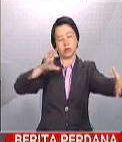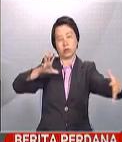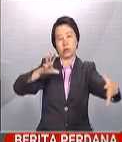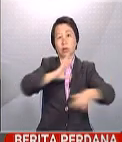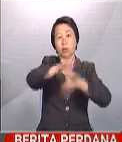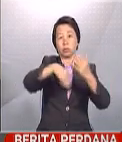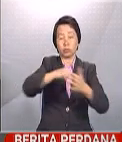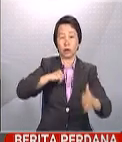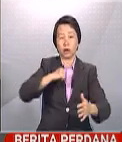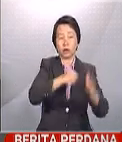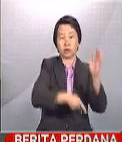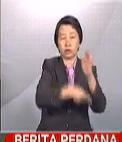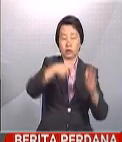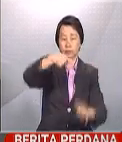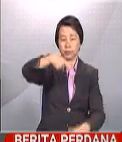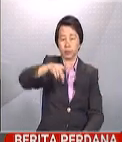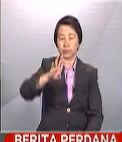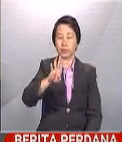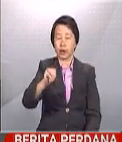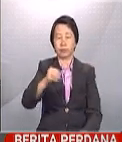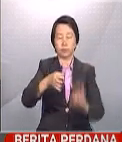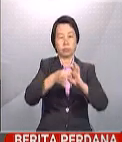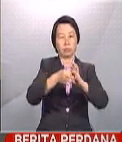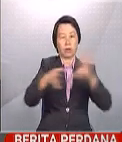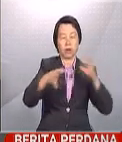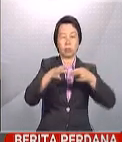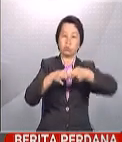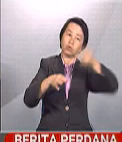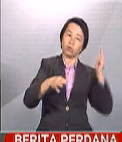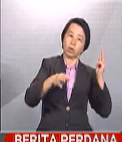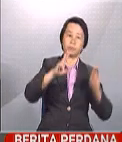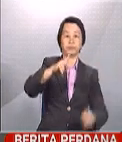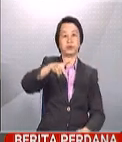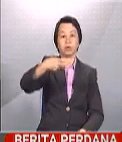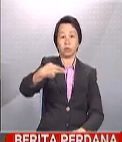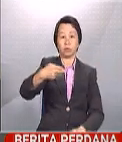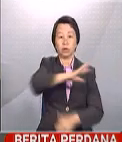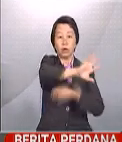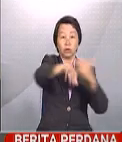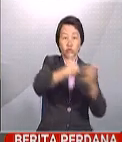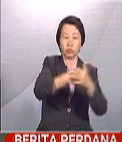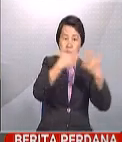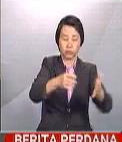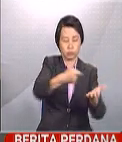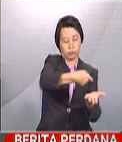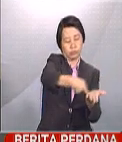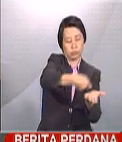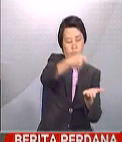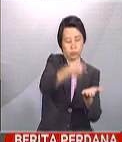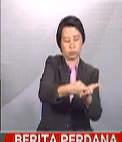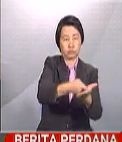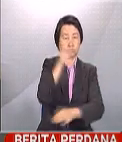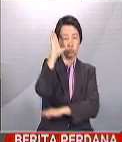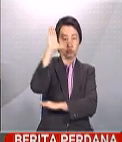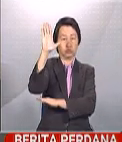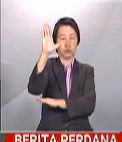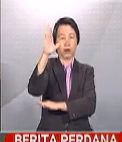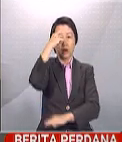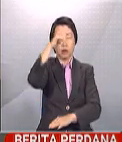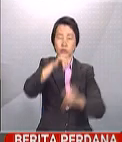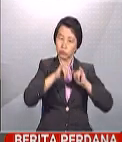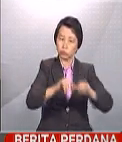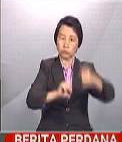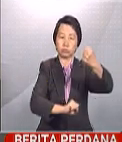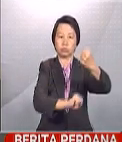Dewan Rakyat dari Parti Bersatu juga dengan ini keluar daripada pakatan itu dan kesemua mereka telah pun menandatangani akuan bersumpah untuk